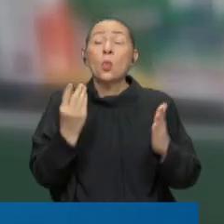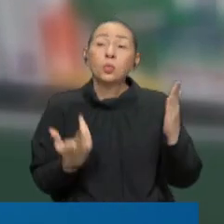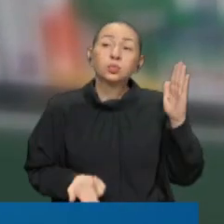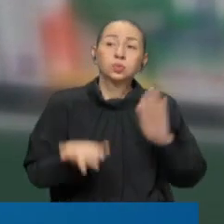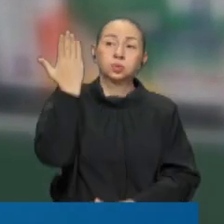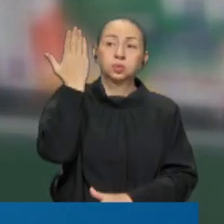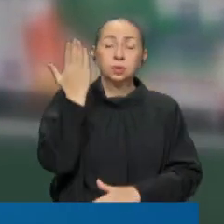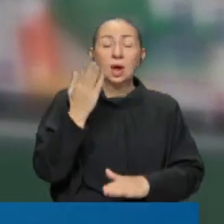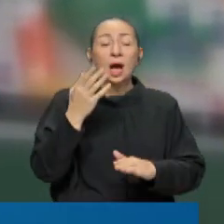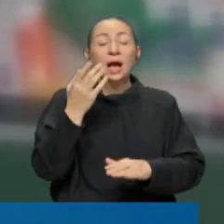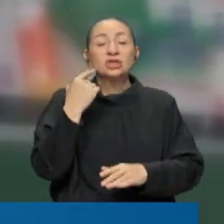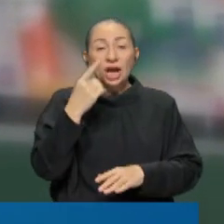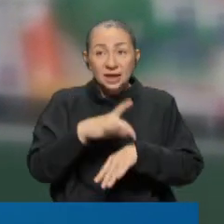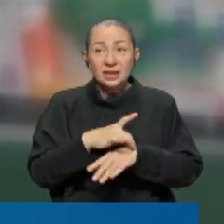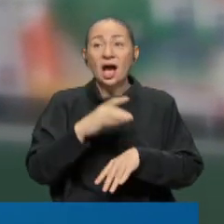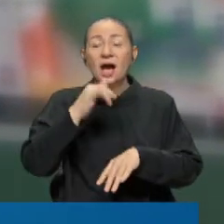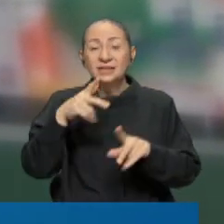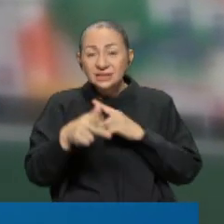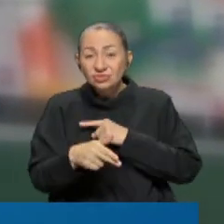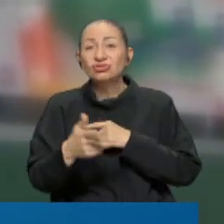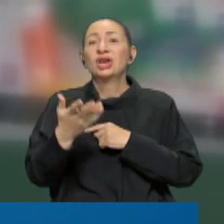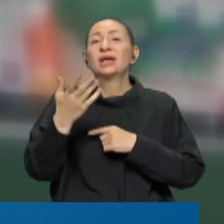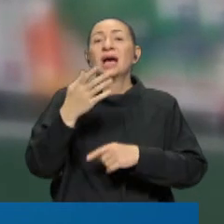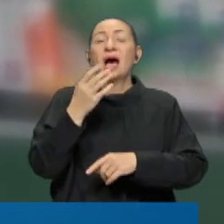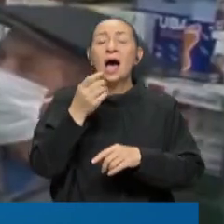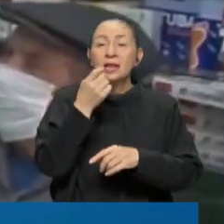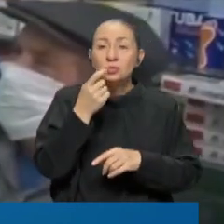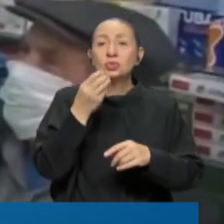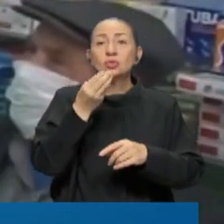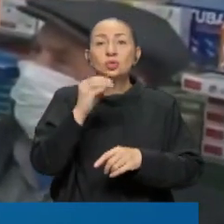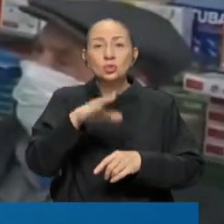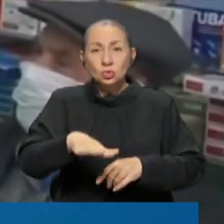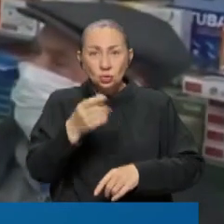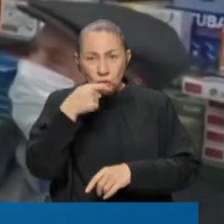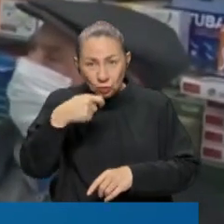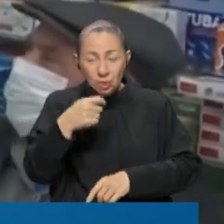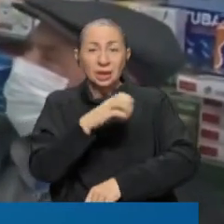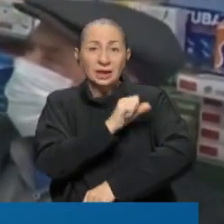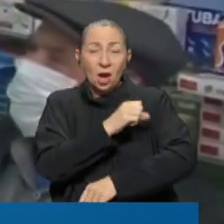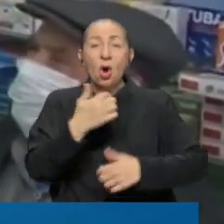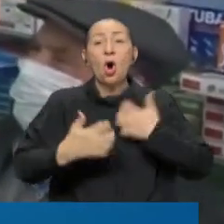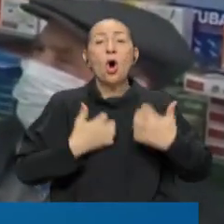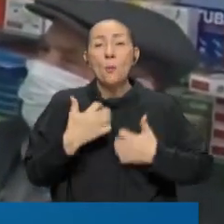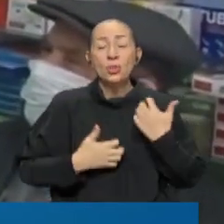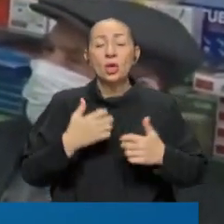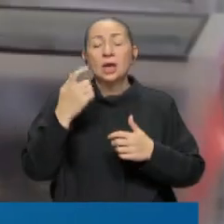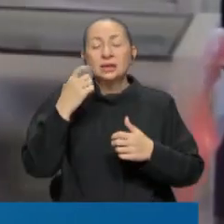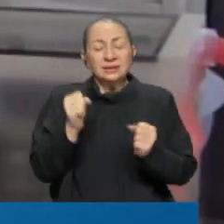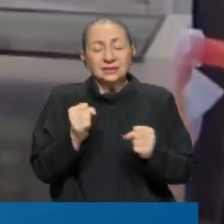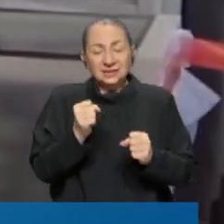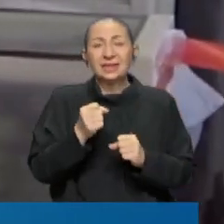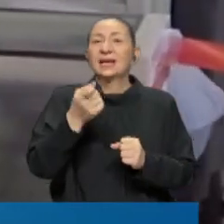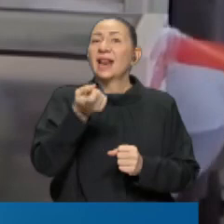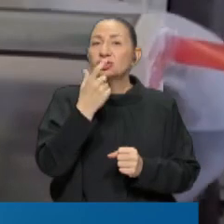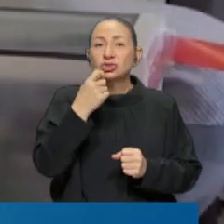safhaya ulaştı diyabet ağrı kesici antibiyotik tansiyon çocuk şurupları antidepresan hormon epilepsi ilaçlarını göz